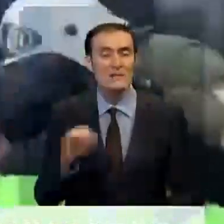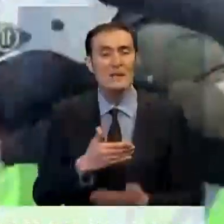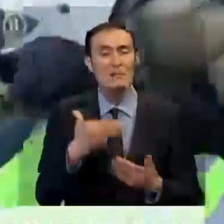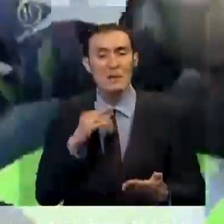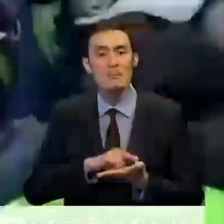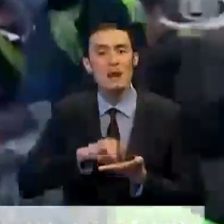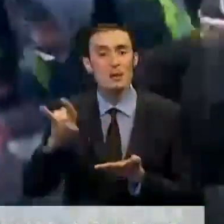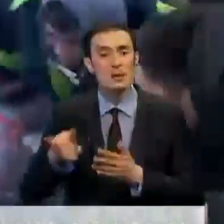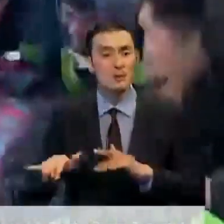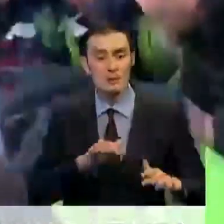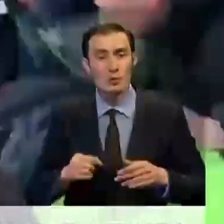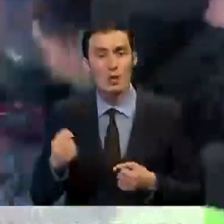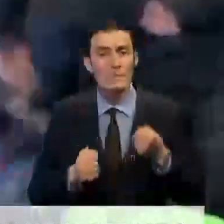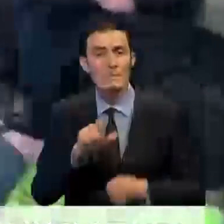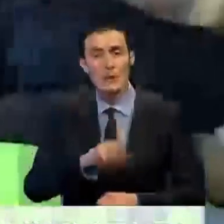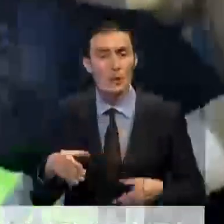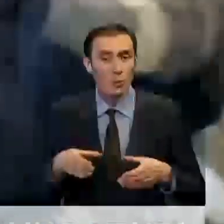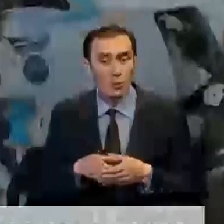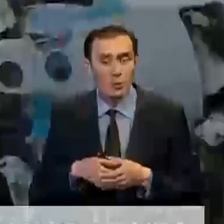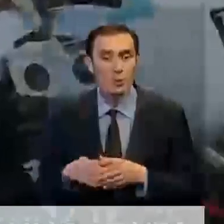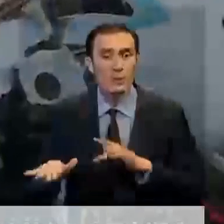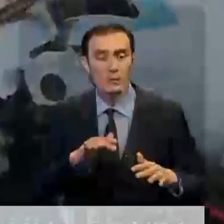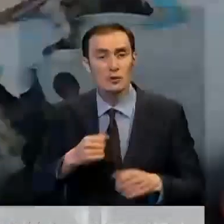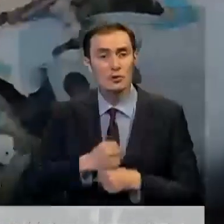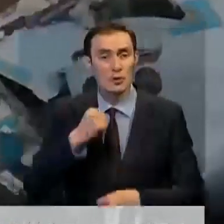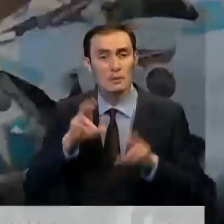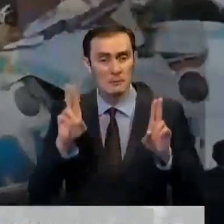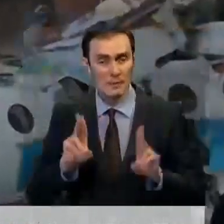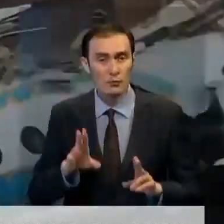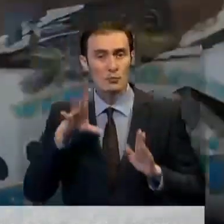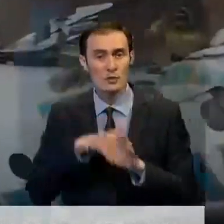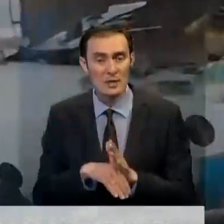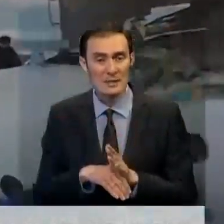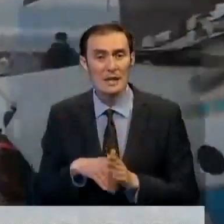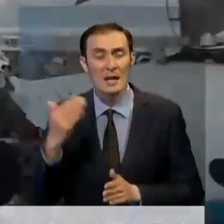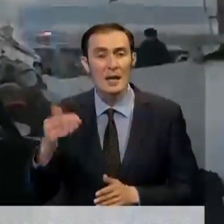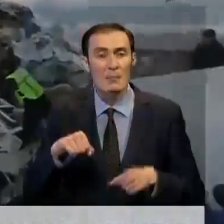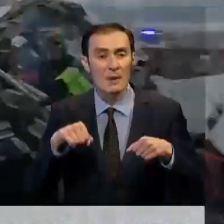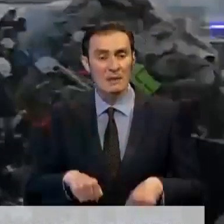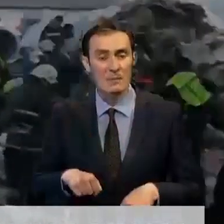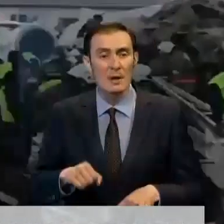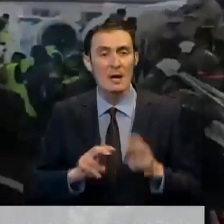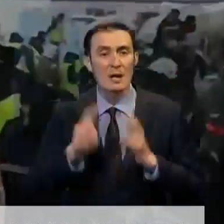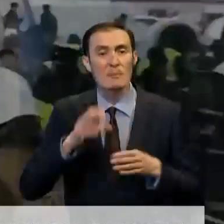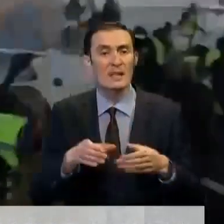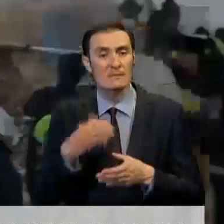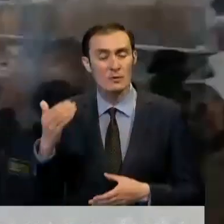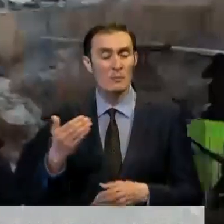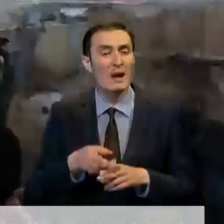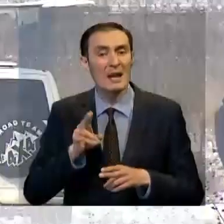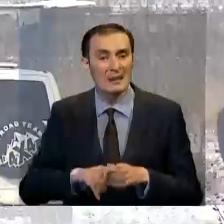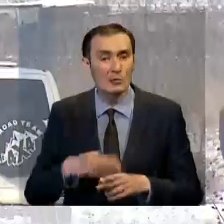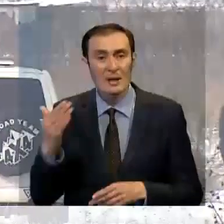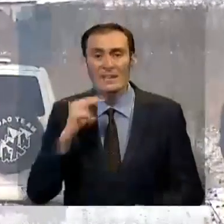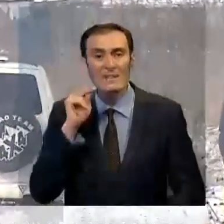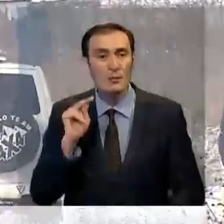предполетные процедуры пилоты проводят согласно строгим регламентам, в том числе за авторством производителей самолетов, поэтому называть